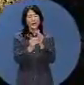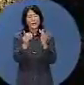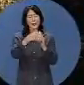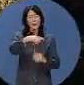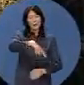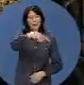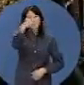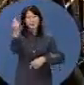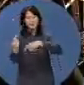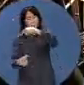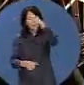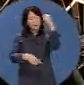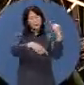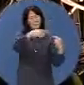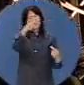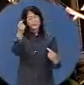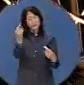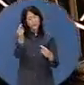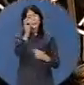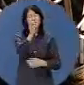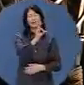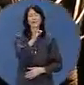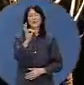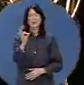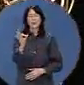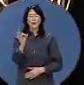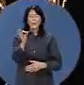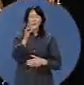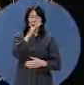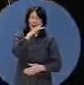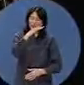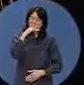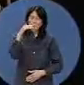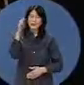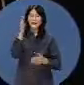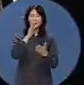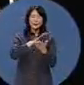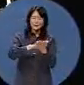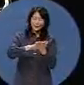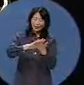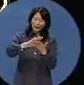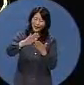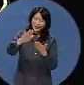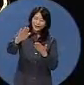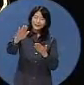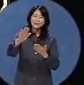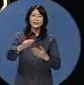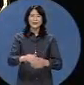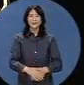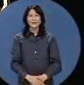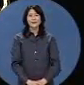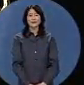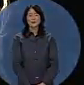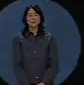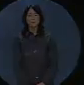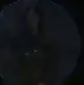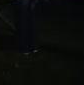した光の造形作品はどれも幻想的な世界を作り出していまし